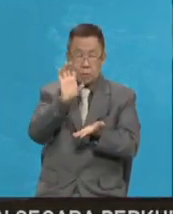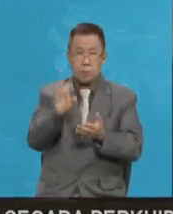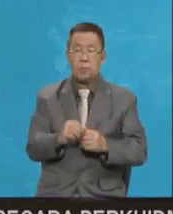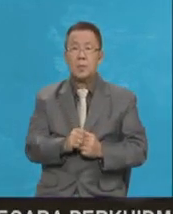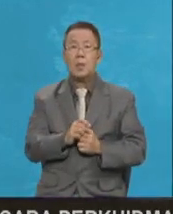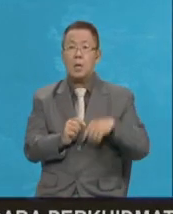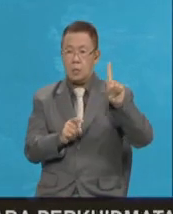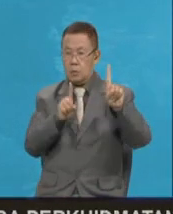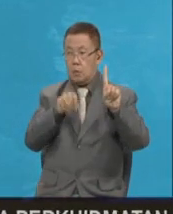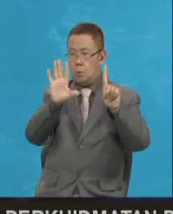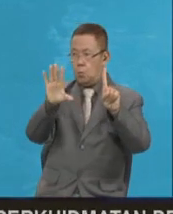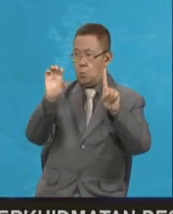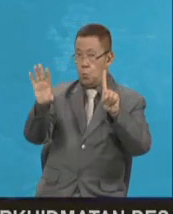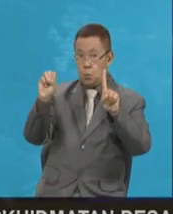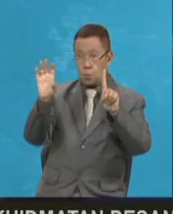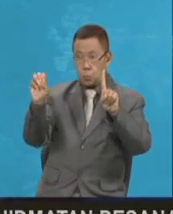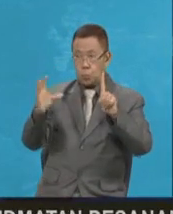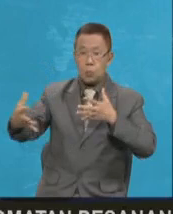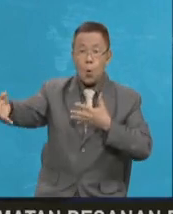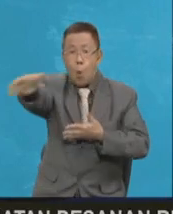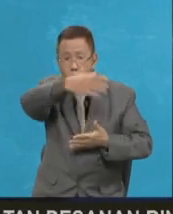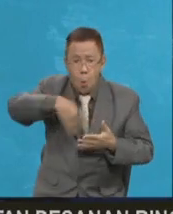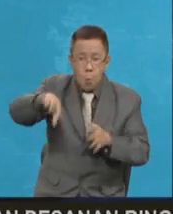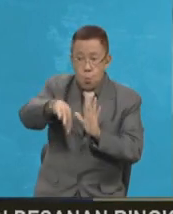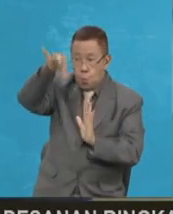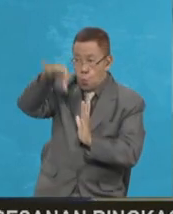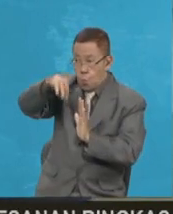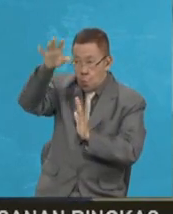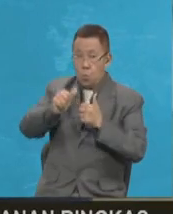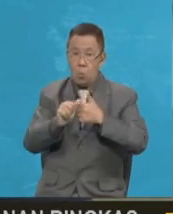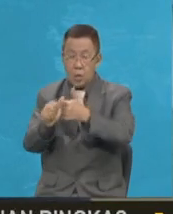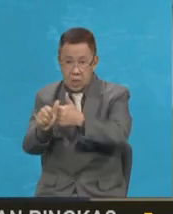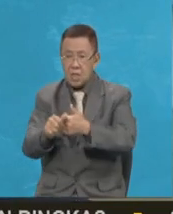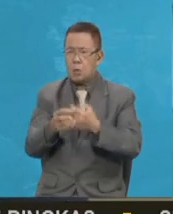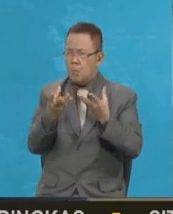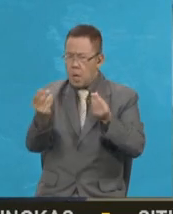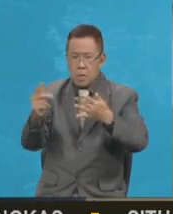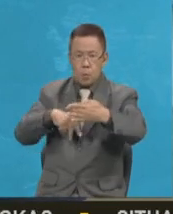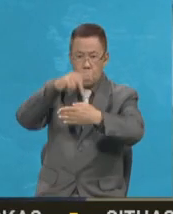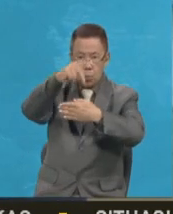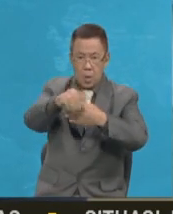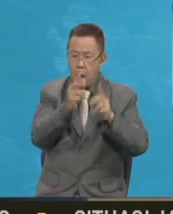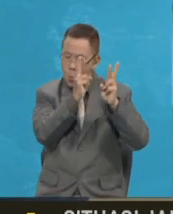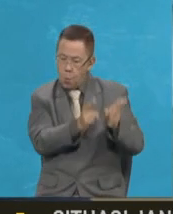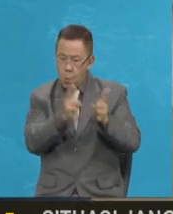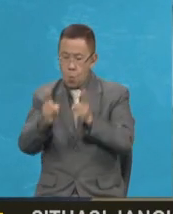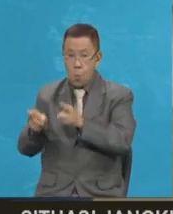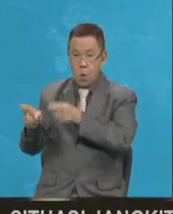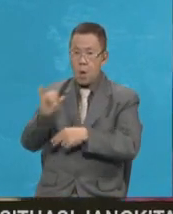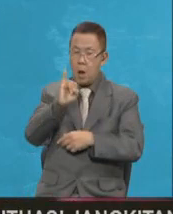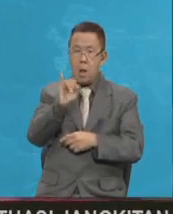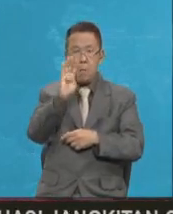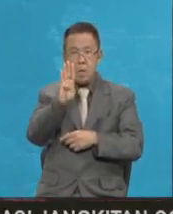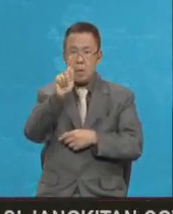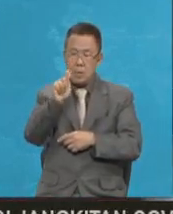1500 setelah Jar dari seluruh negara telah terpilih mengikuti 50 program yang disediakan di semacam presiden